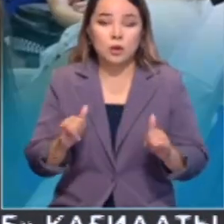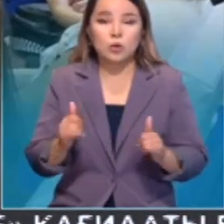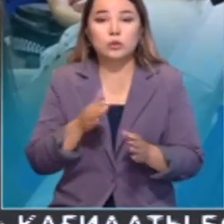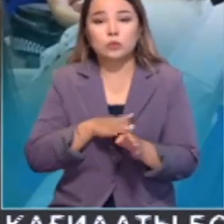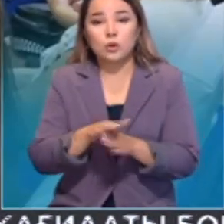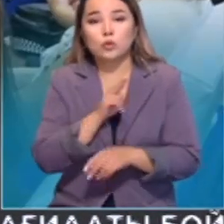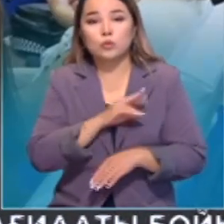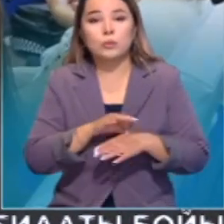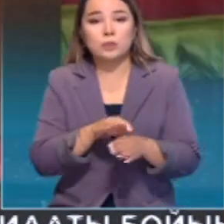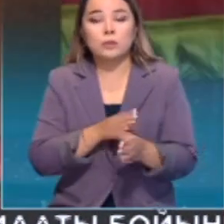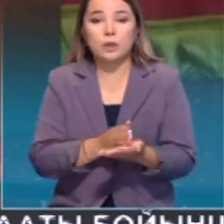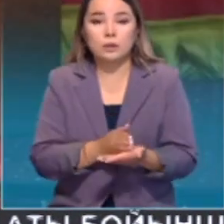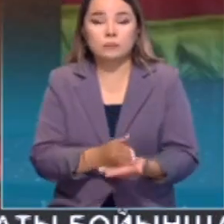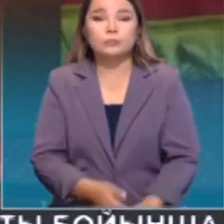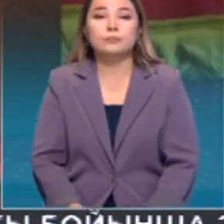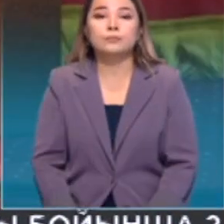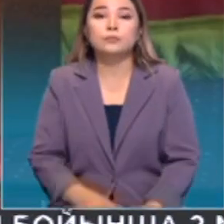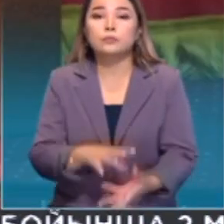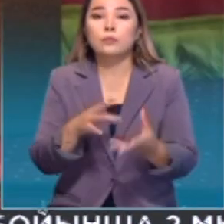жұмыстар